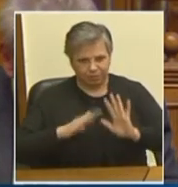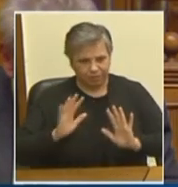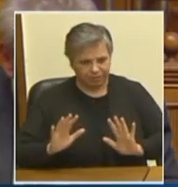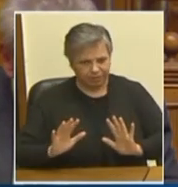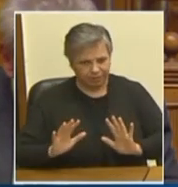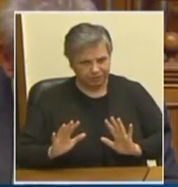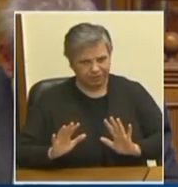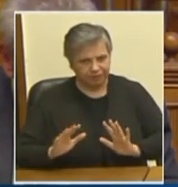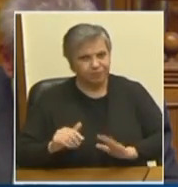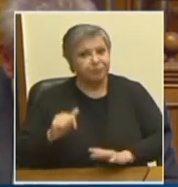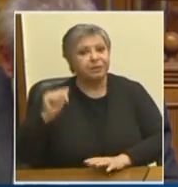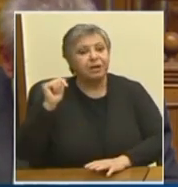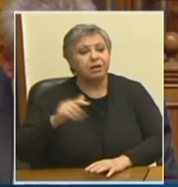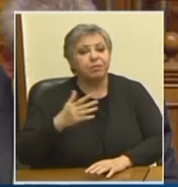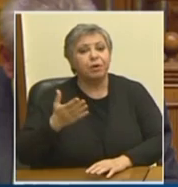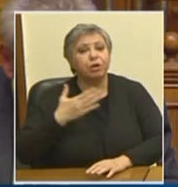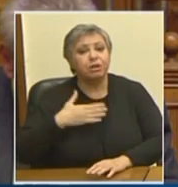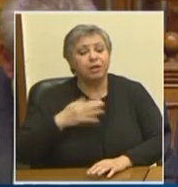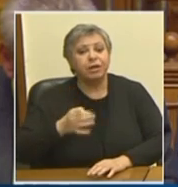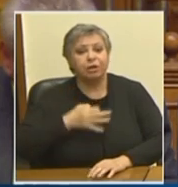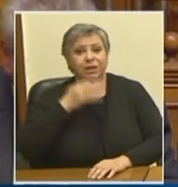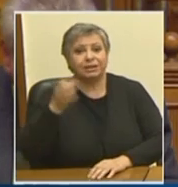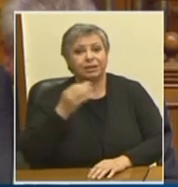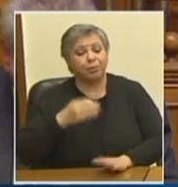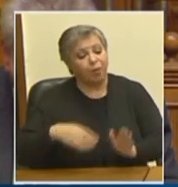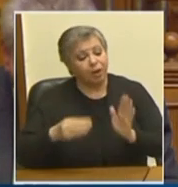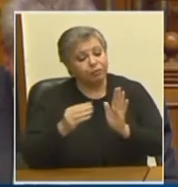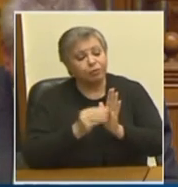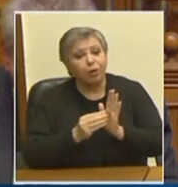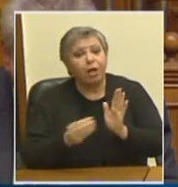Και άρα λοιπόν, αν υπάρξει συνταγματική κατοχήρηση για ίδρωση